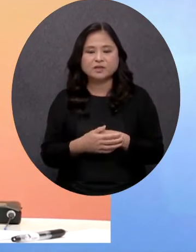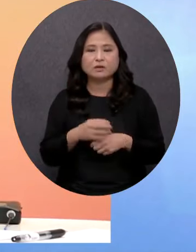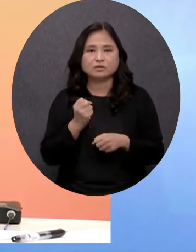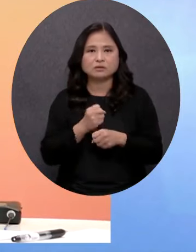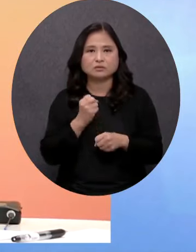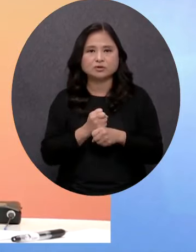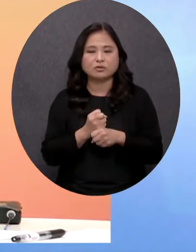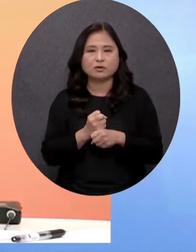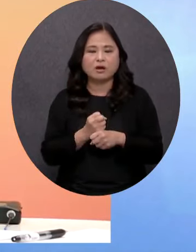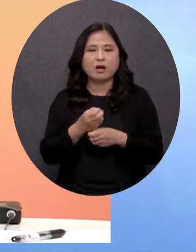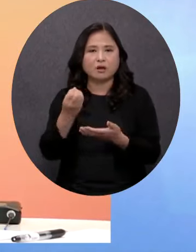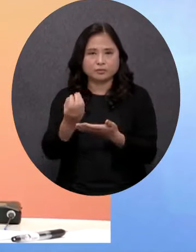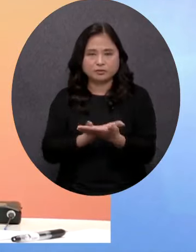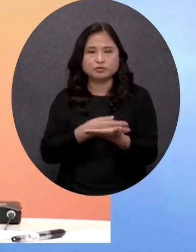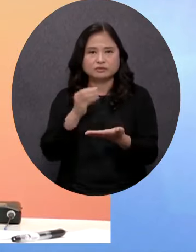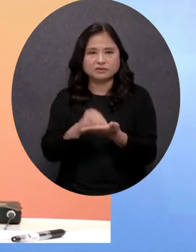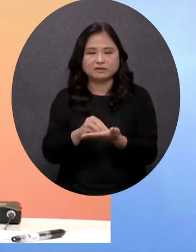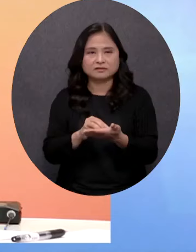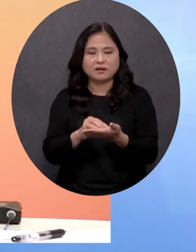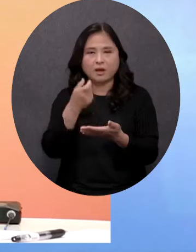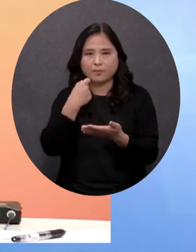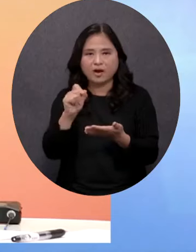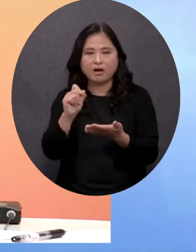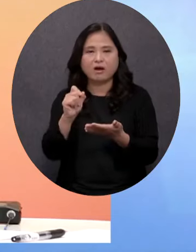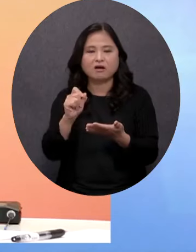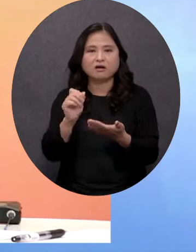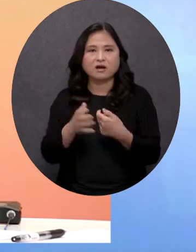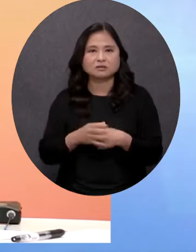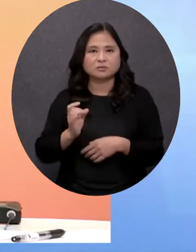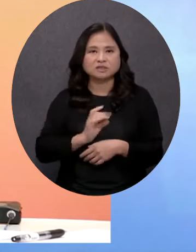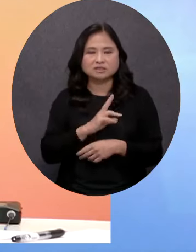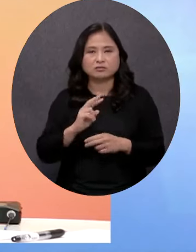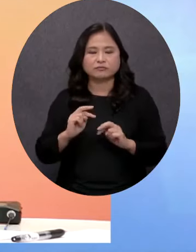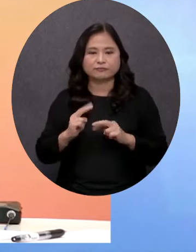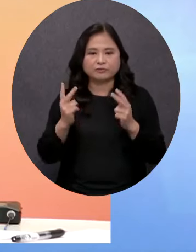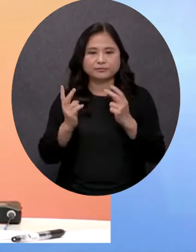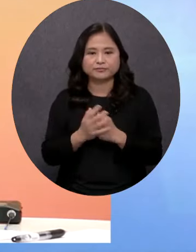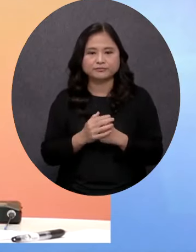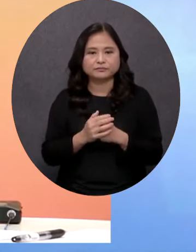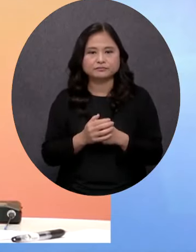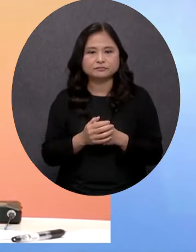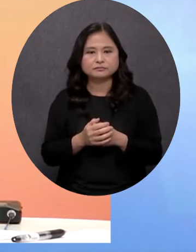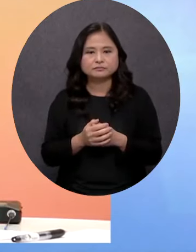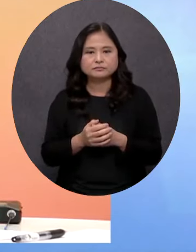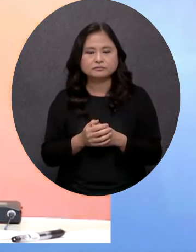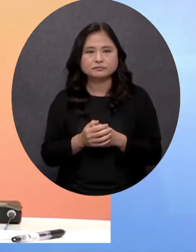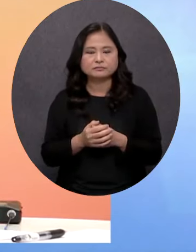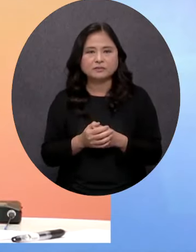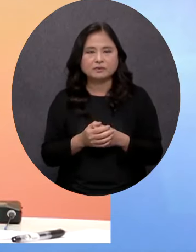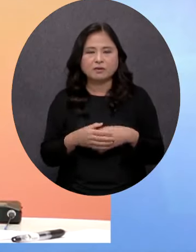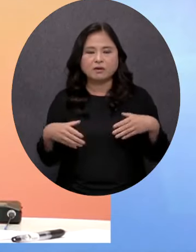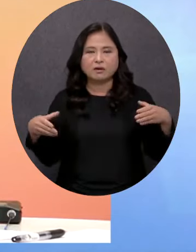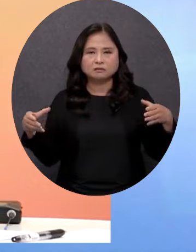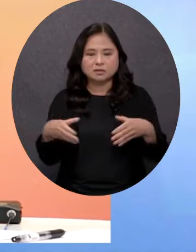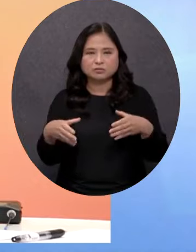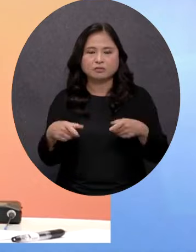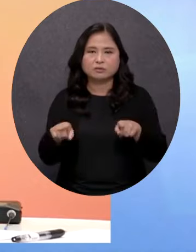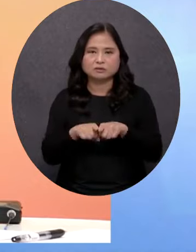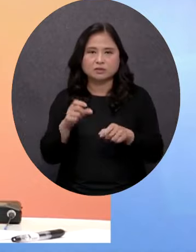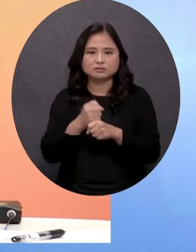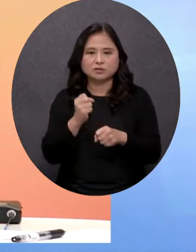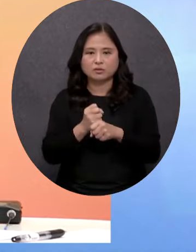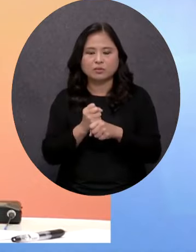係標準化、精簡化、自動化，同埋我哋係集中嚟一齊做，所以會